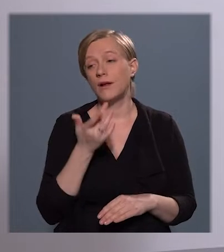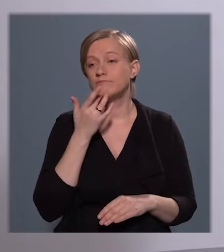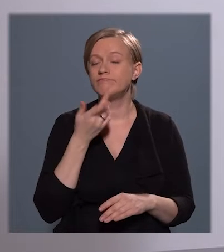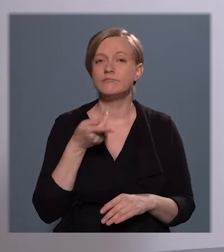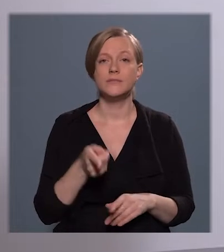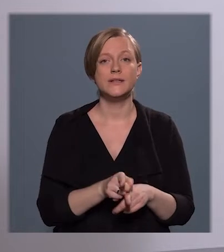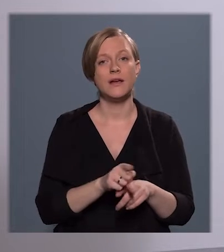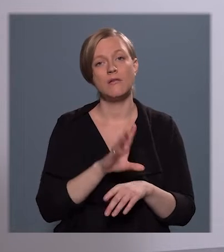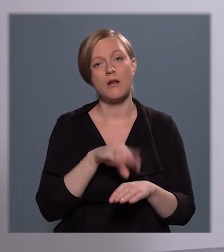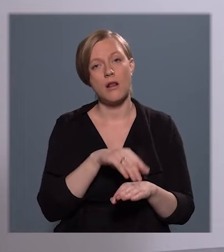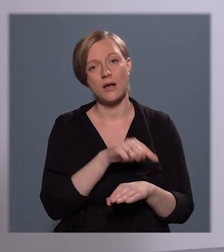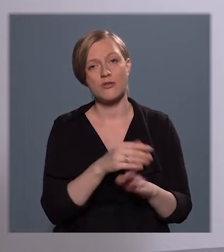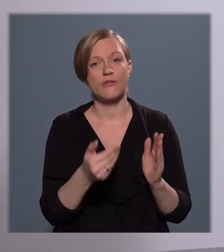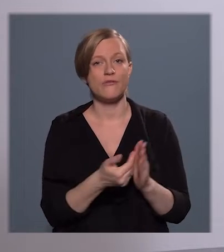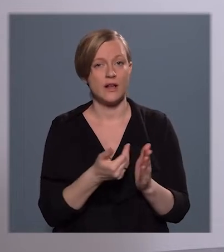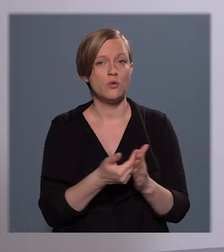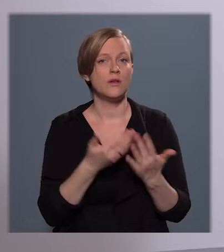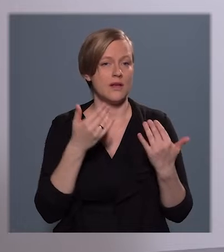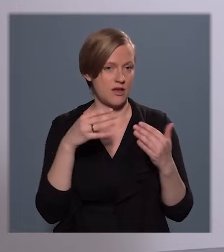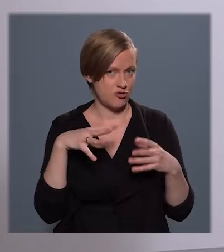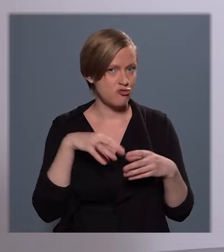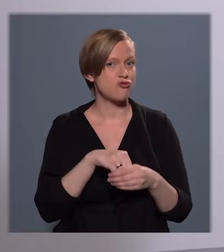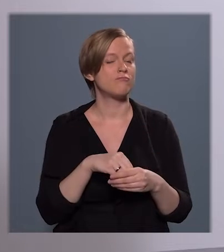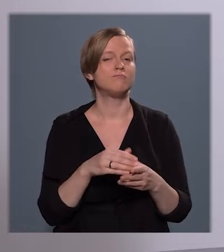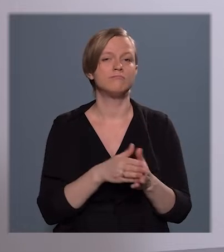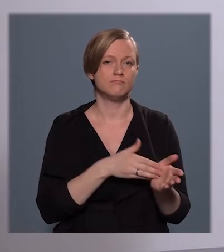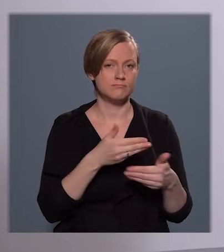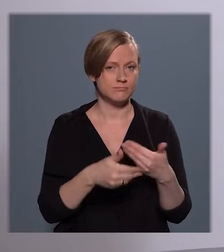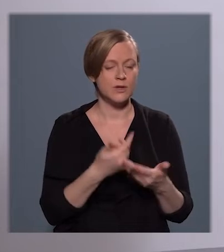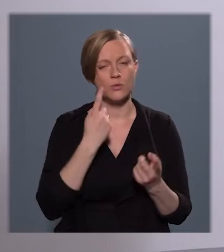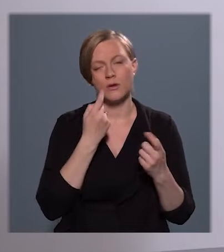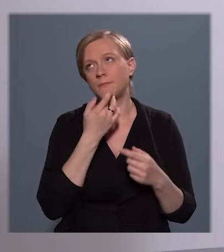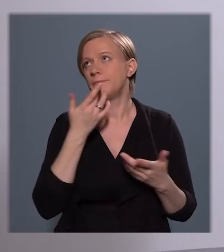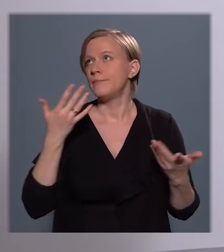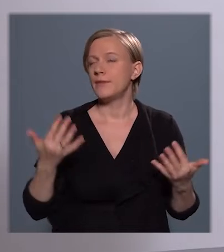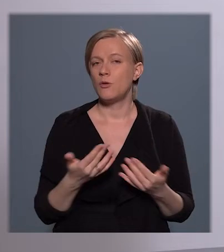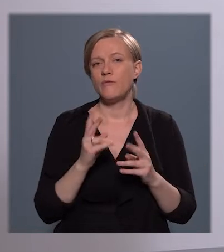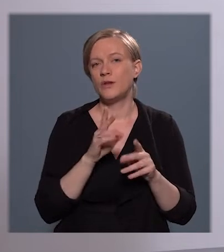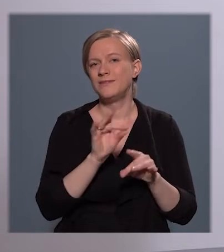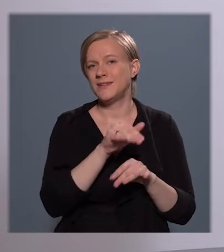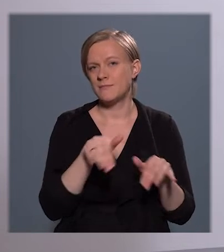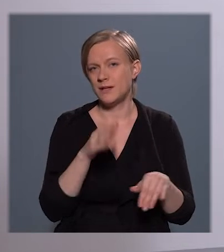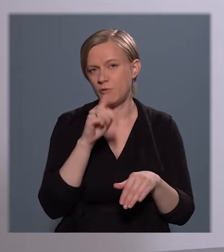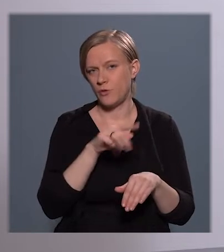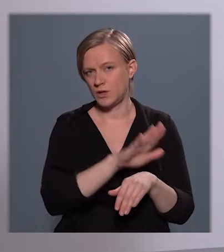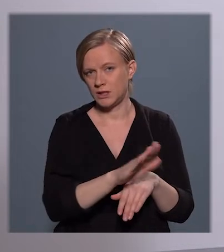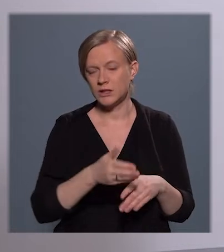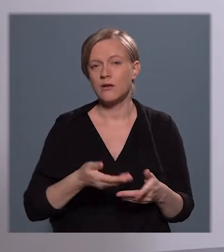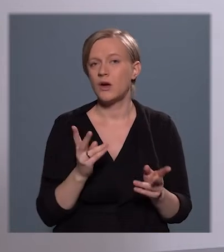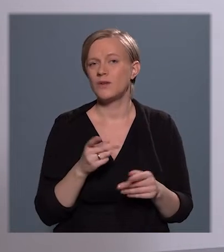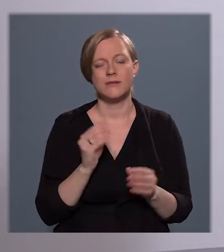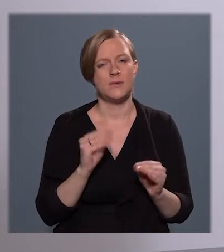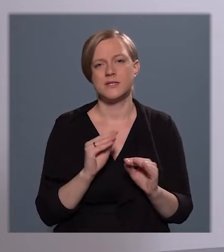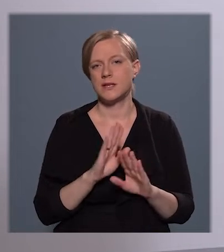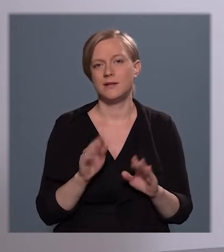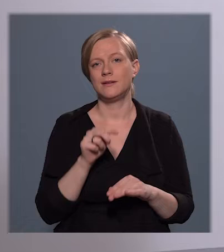ilyen lakás felújításon elindul, és úgy gondolja, hogy neki, most mondok egy számot, van 10 millió forintja, akkor ez nem azt